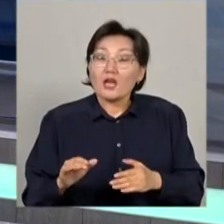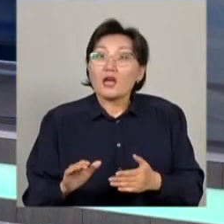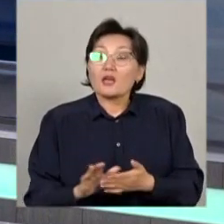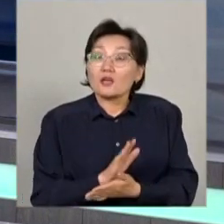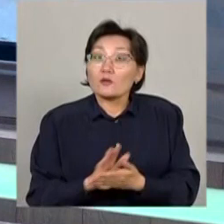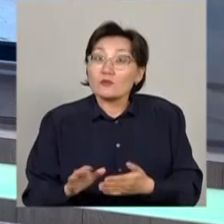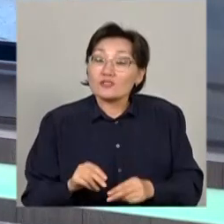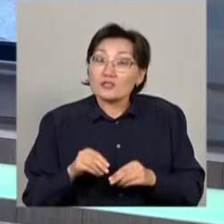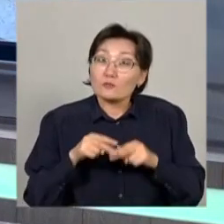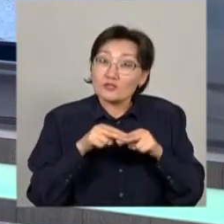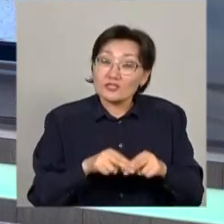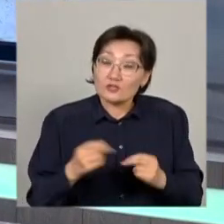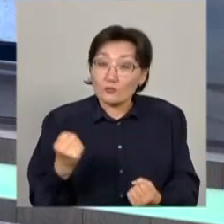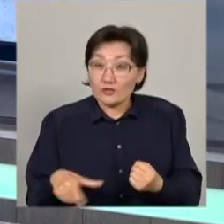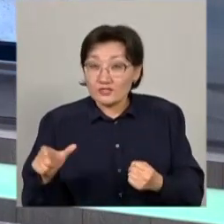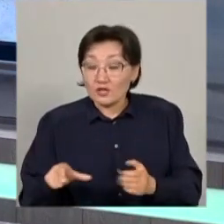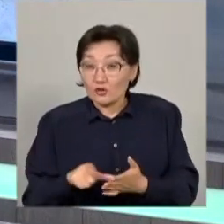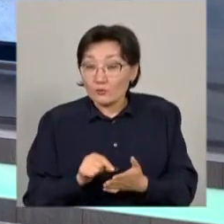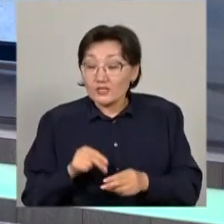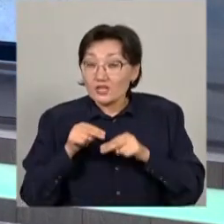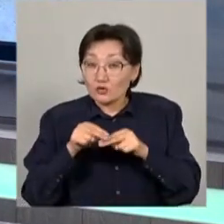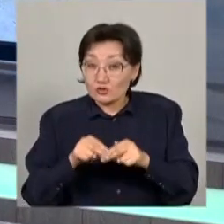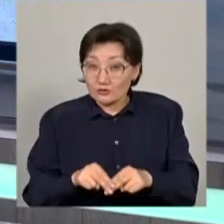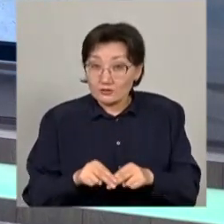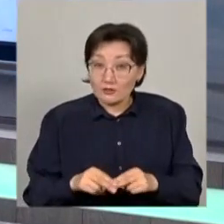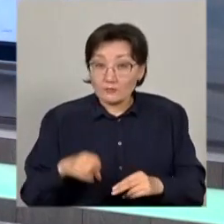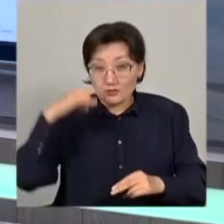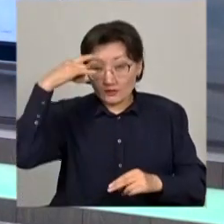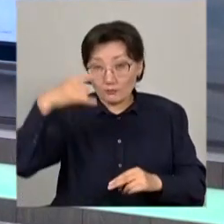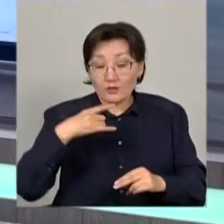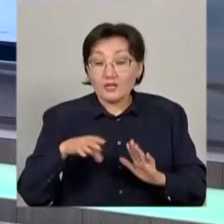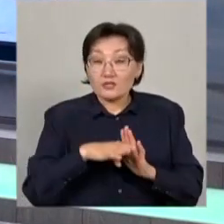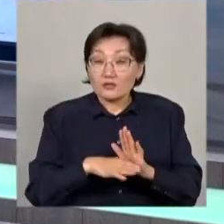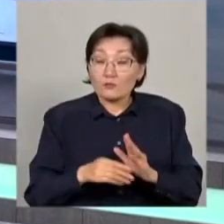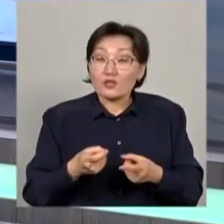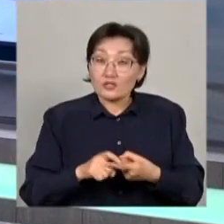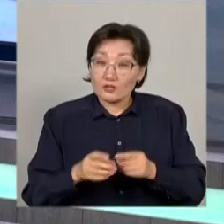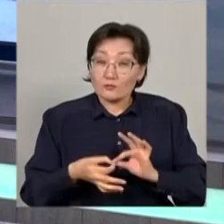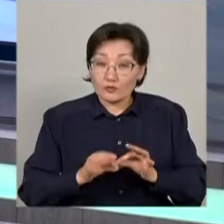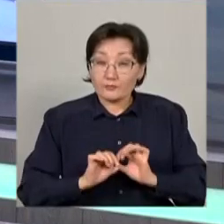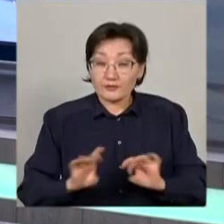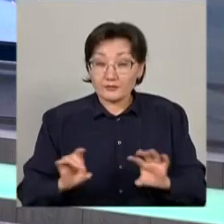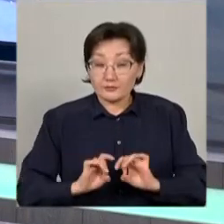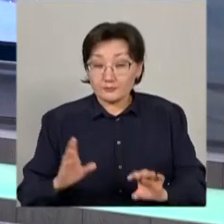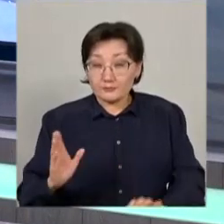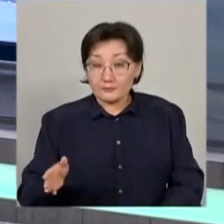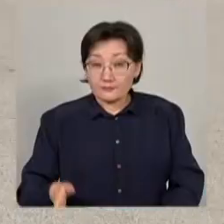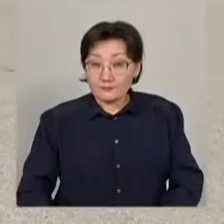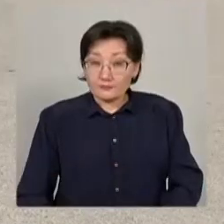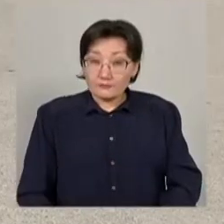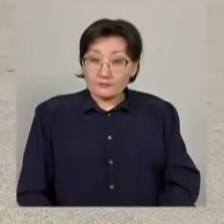жұмсалса, енді бір бөлігі жүргізушінің зейнетақы қорына түседі екен. Қазақша қосымша жайлы әріптесім Жомарт Есқара тарқатып береді.